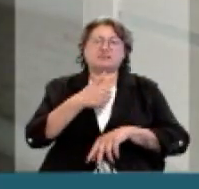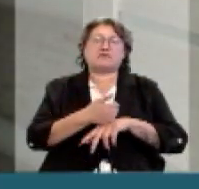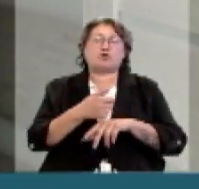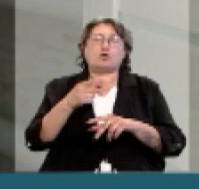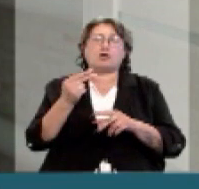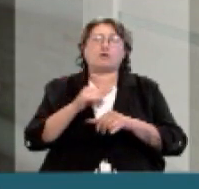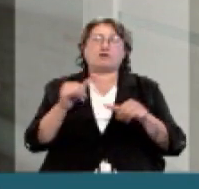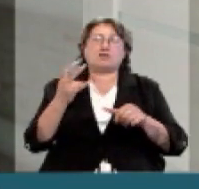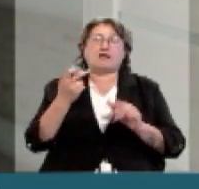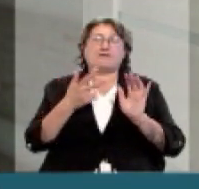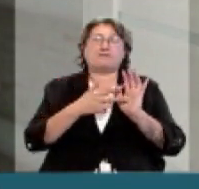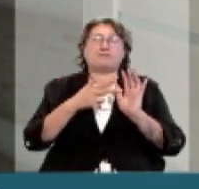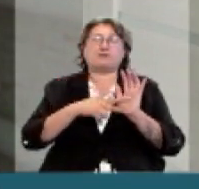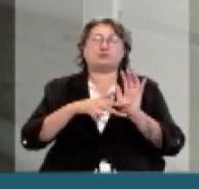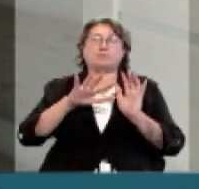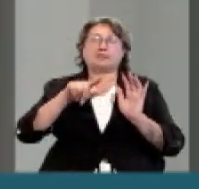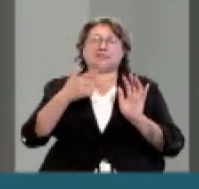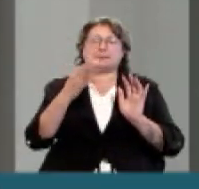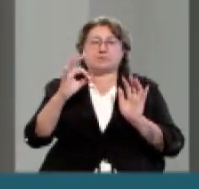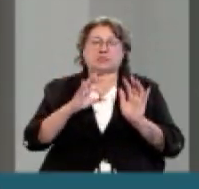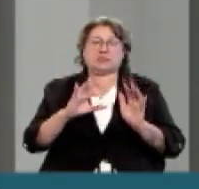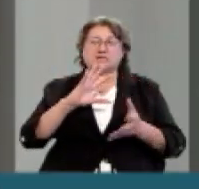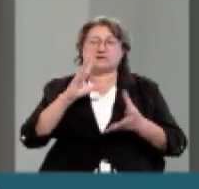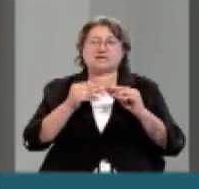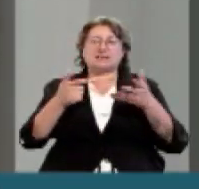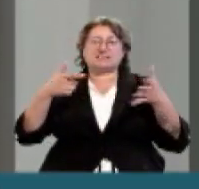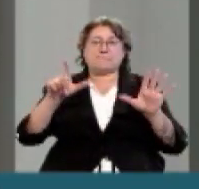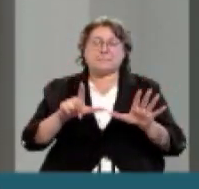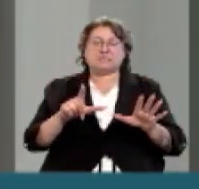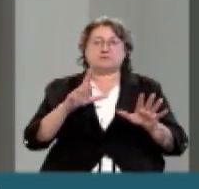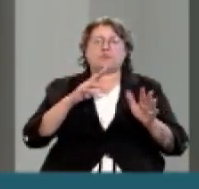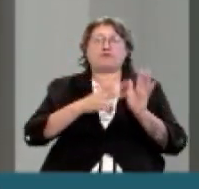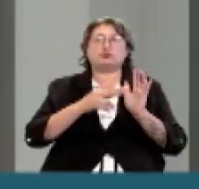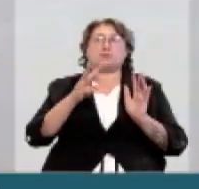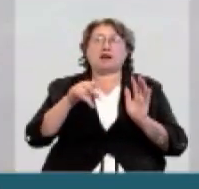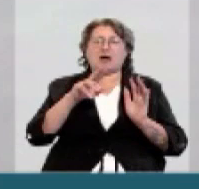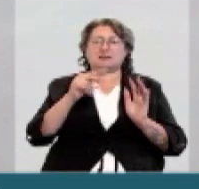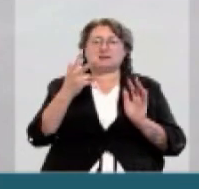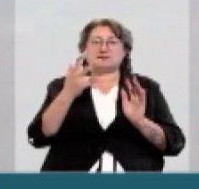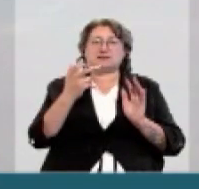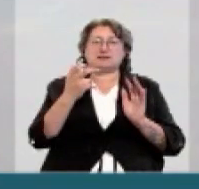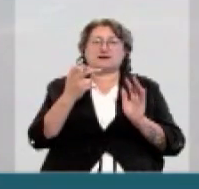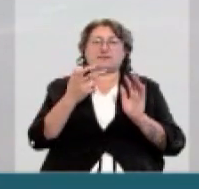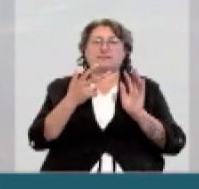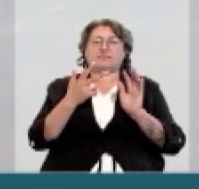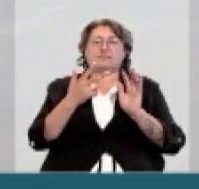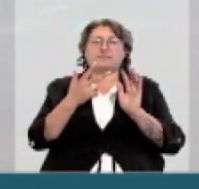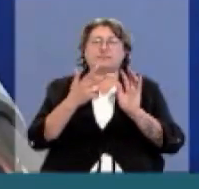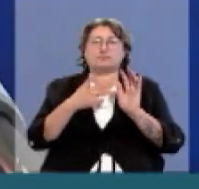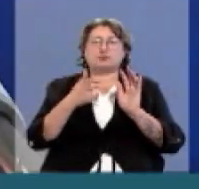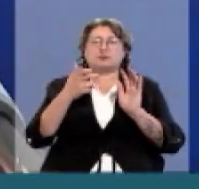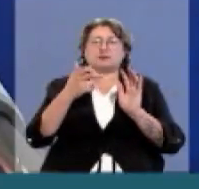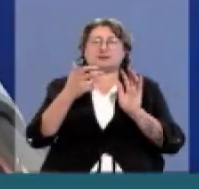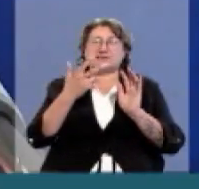инвестициялар салу 85,3% ұлғайды, және 7 айдың қорытындысы бойынша 8 миллиард 383 миллион теңге